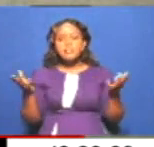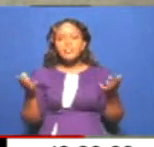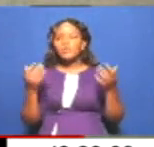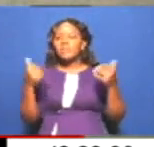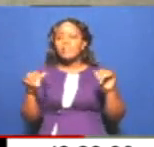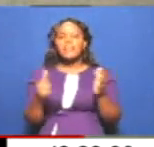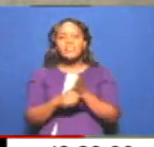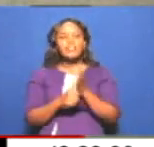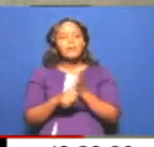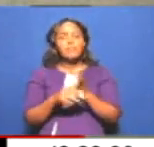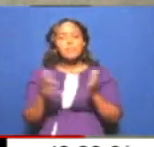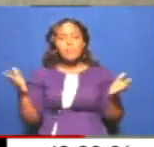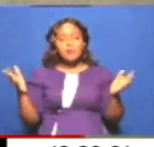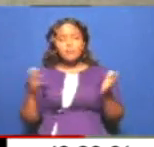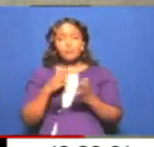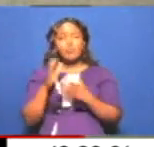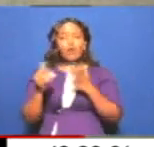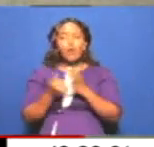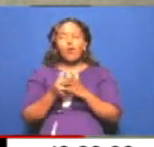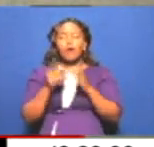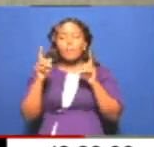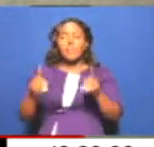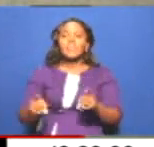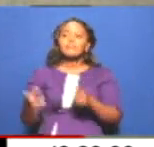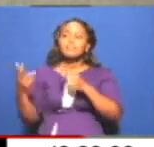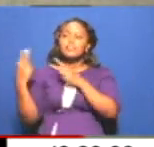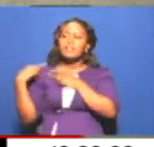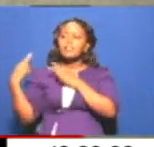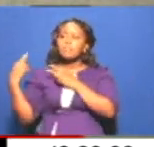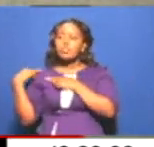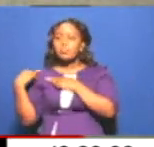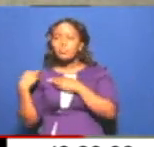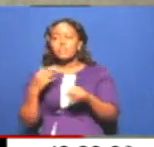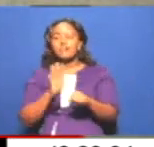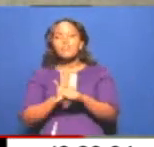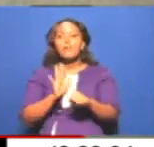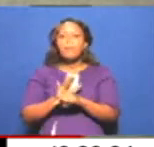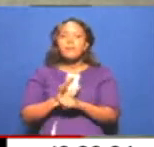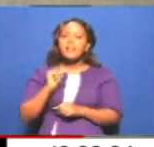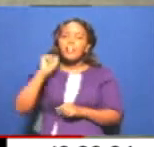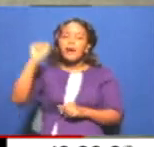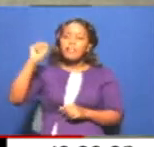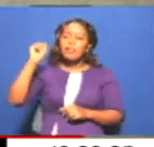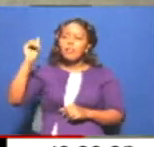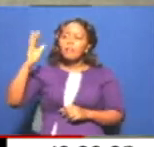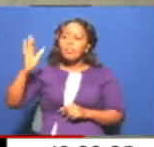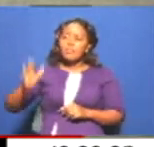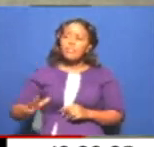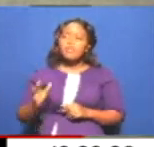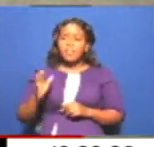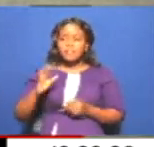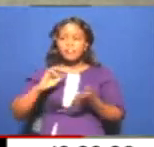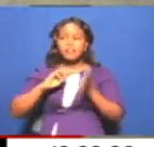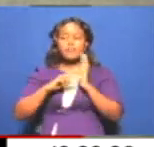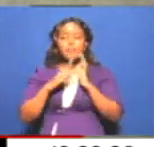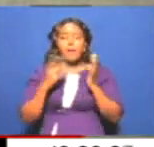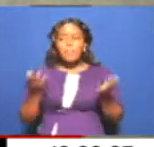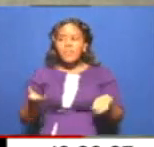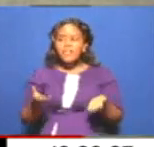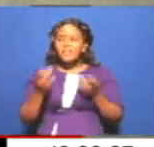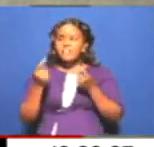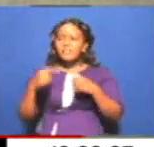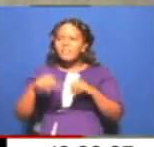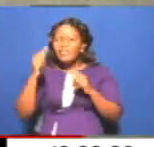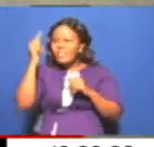mtaani, lazima hawa watu wakuwe accountable, na wengi wao ni politicians kama mimi. Kwa hivyo inatakana uoga ya kusema huyu